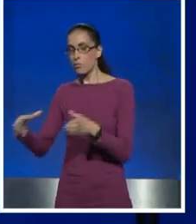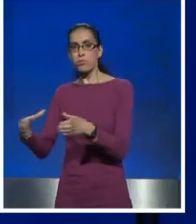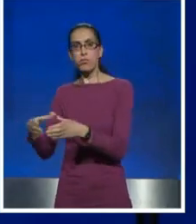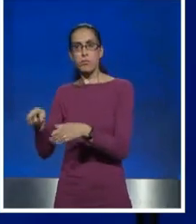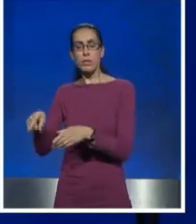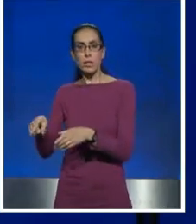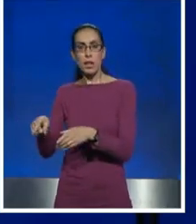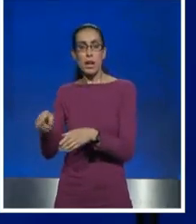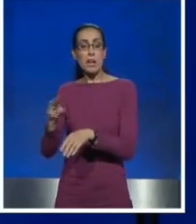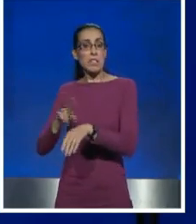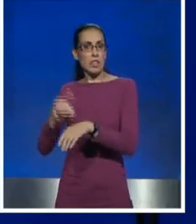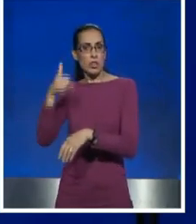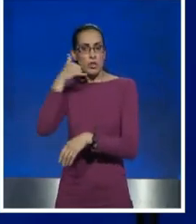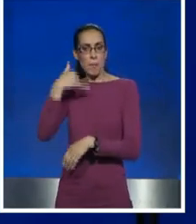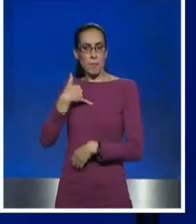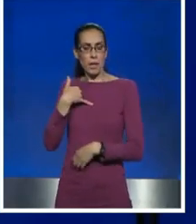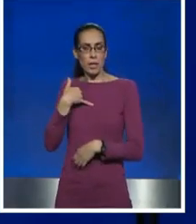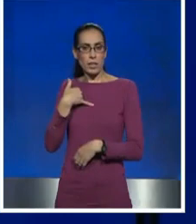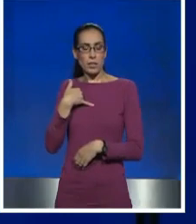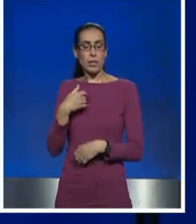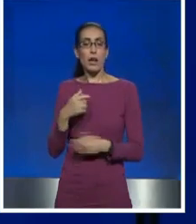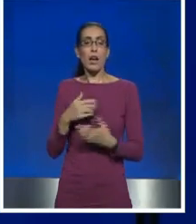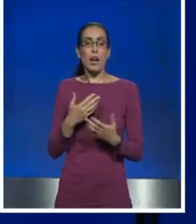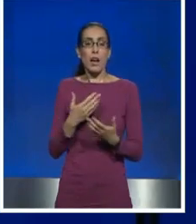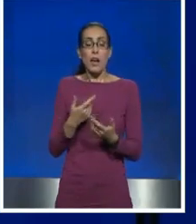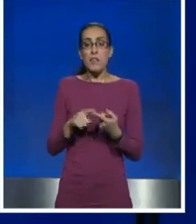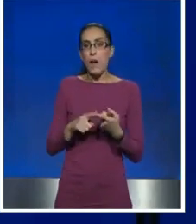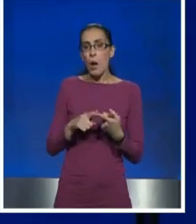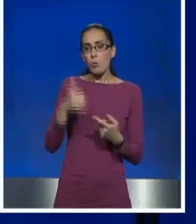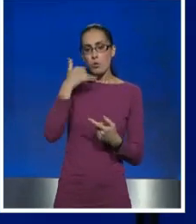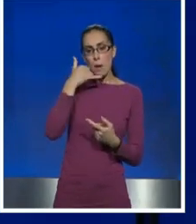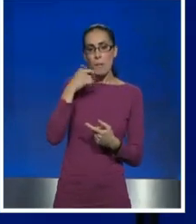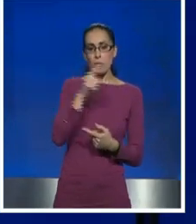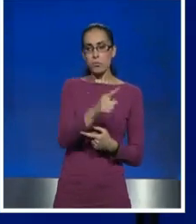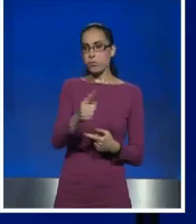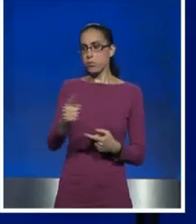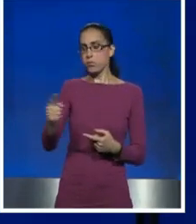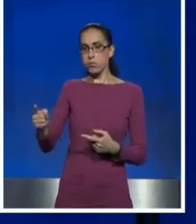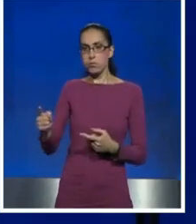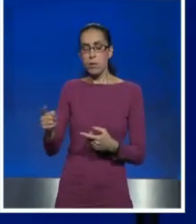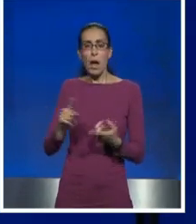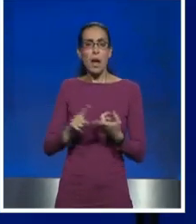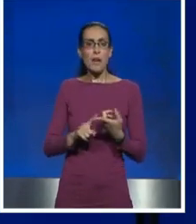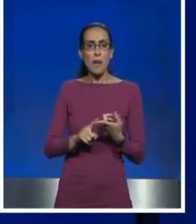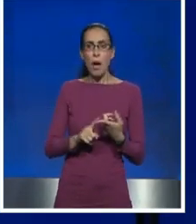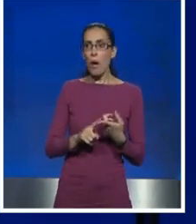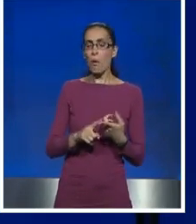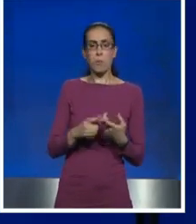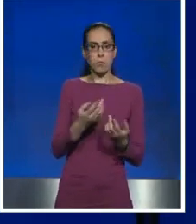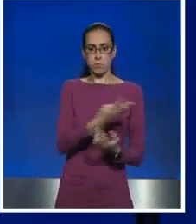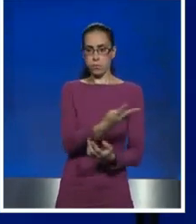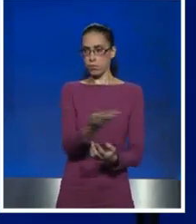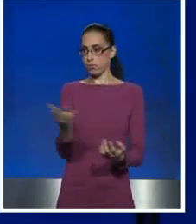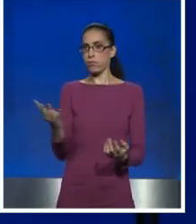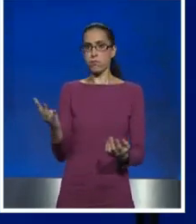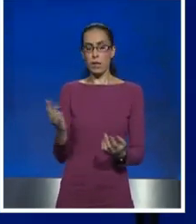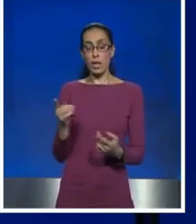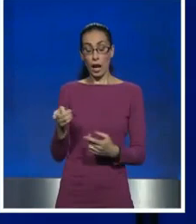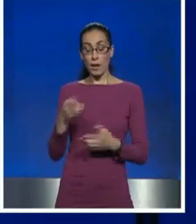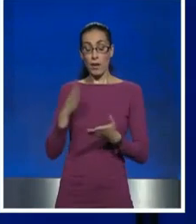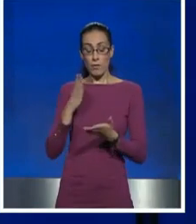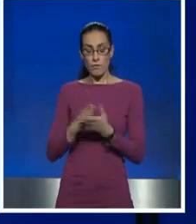rid. Seta' ċempel, insomma, li l-kwalunku wieħed mill dawn il-kandidati aktar seri li hemm f'din